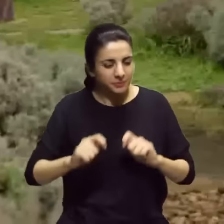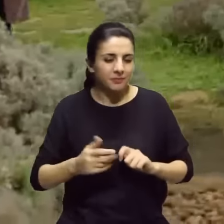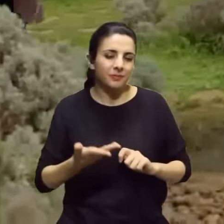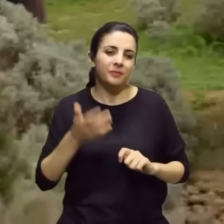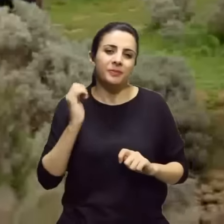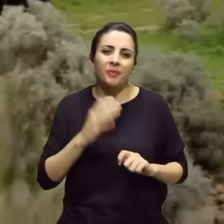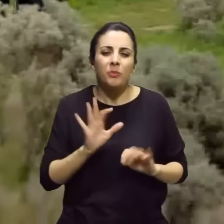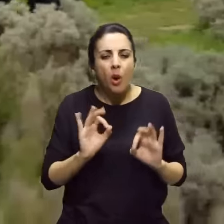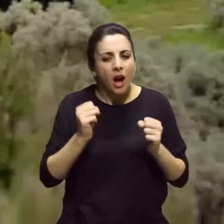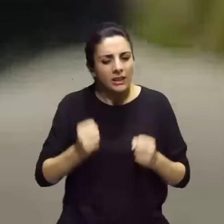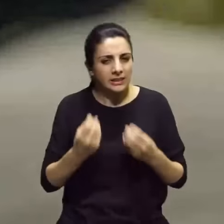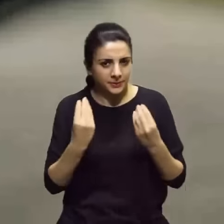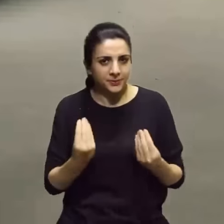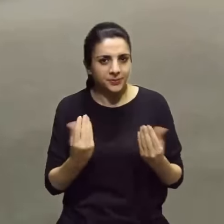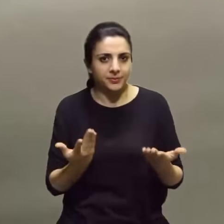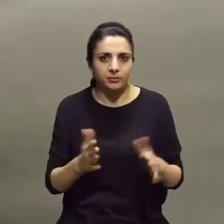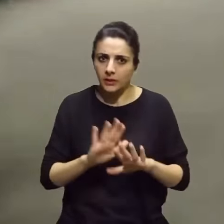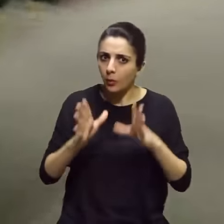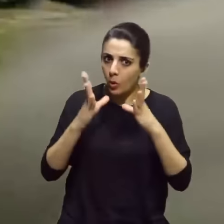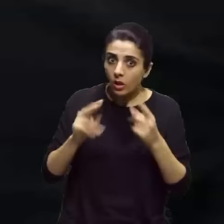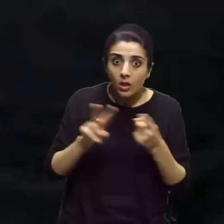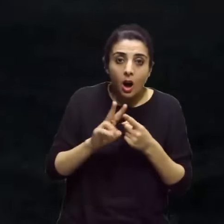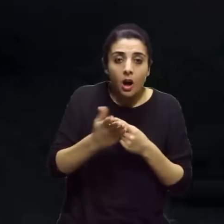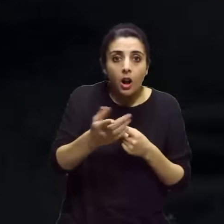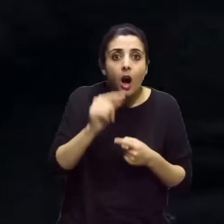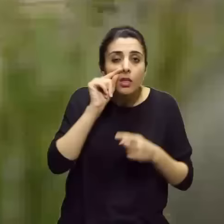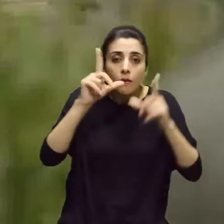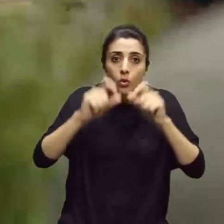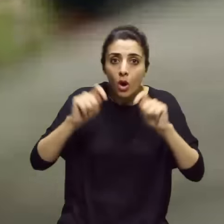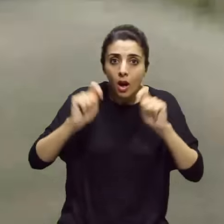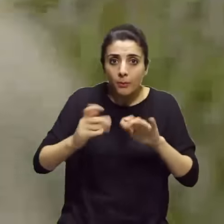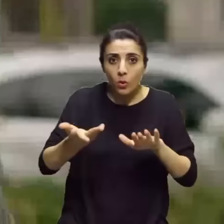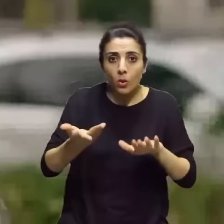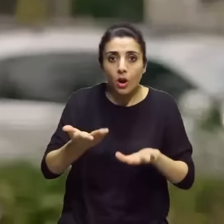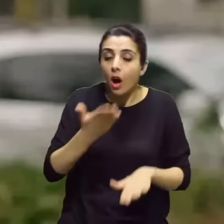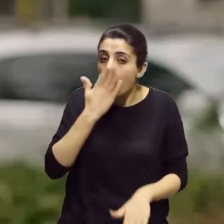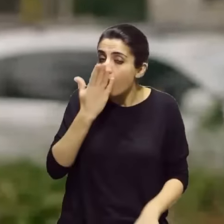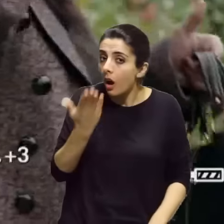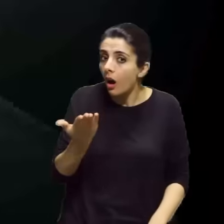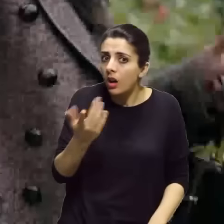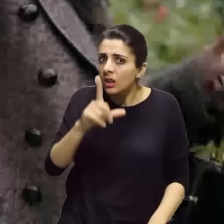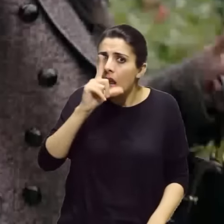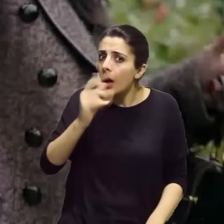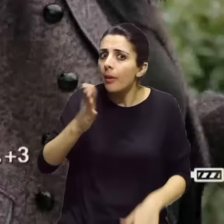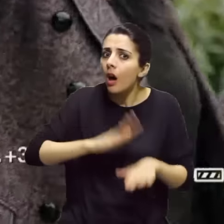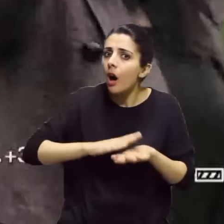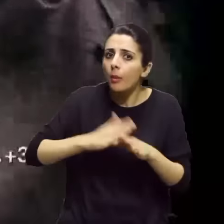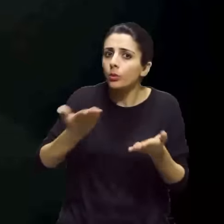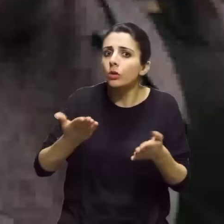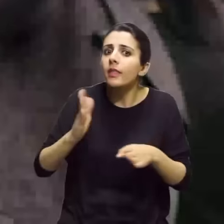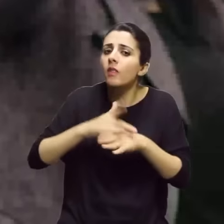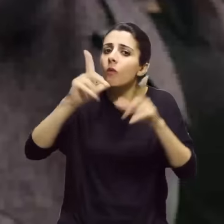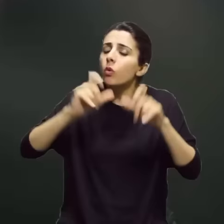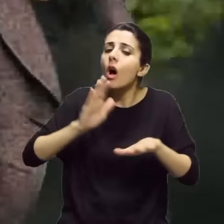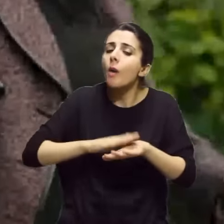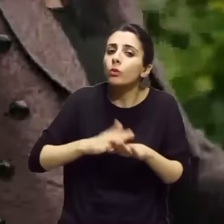Aman böyle kalsın. İyi peki madem. Nail, adam fotoğrafımızı çekiyor. Aa. Aha. Kimsin kardeşim sen? Dur. Niye